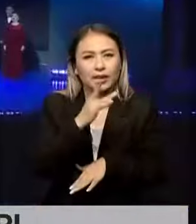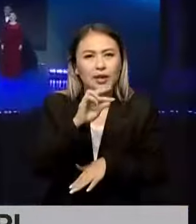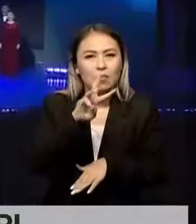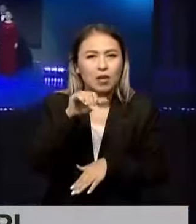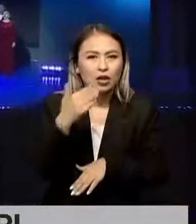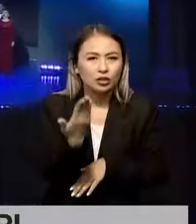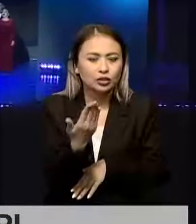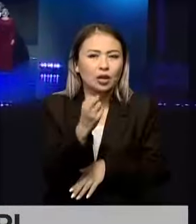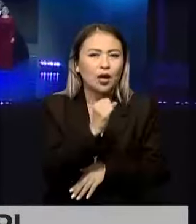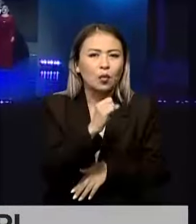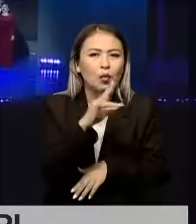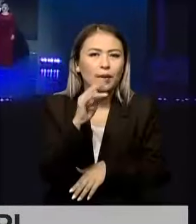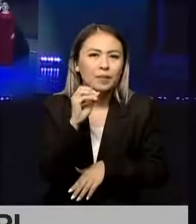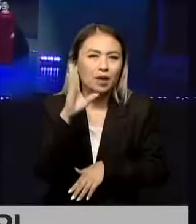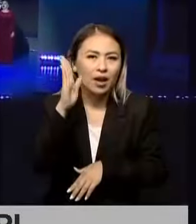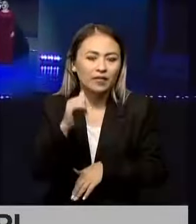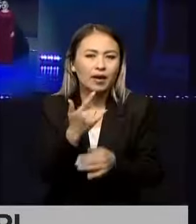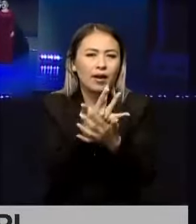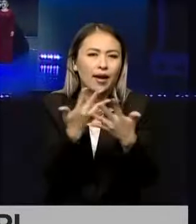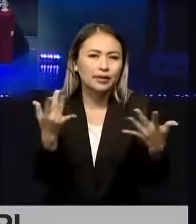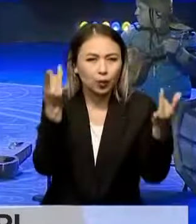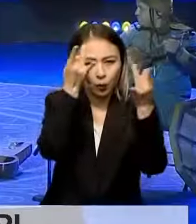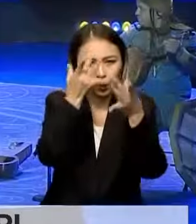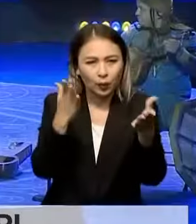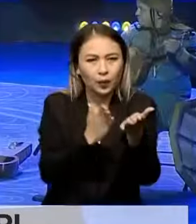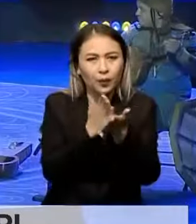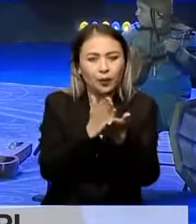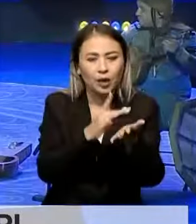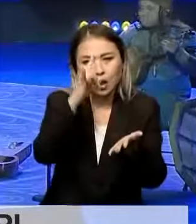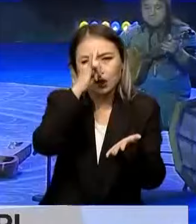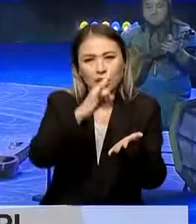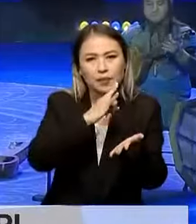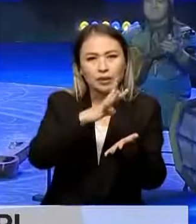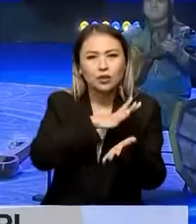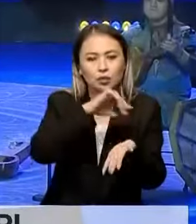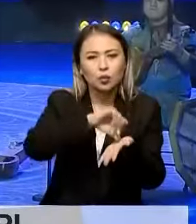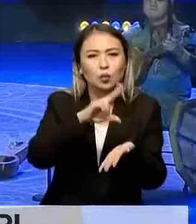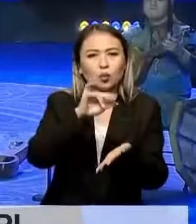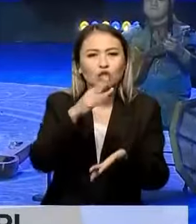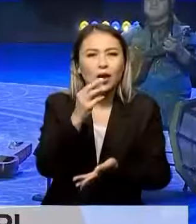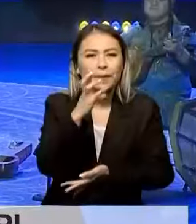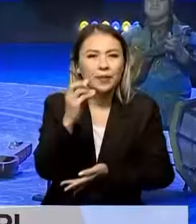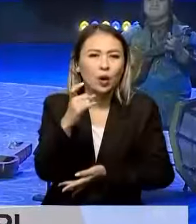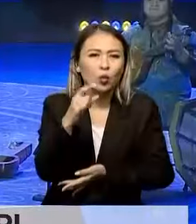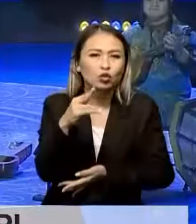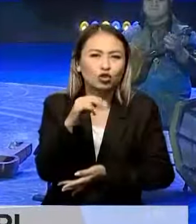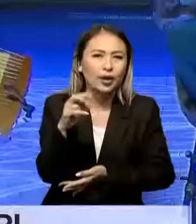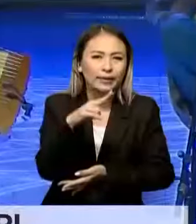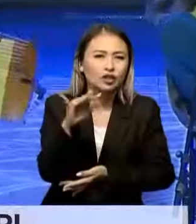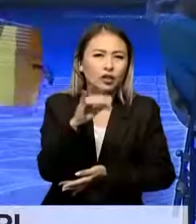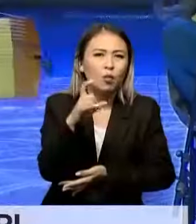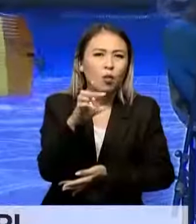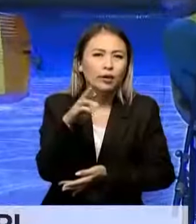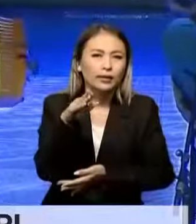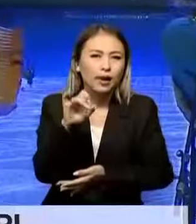Димаш Құдайберген, Айгүл Үлкенбаева секілді мәдениет қайраткерлері өнер көрсетті. Қазақстанның мәдениет күндері аясында Душанбе, Худжан